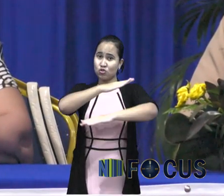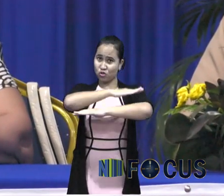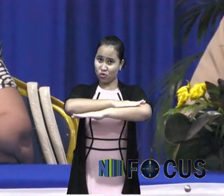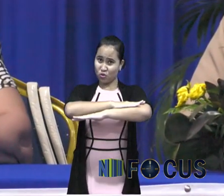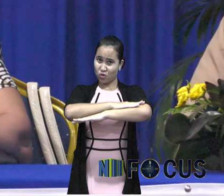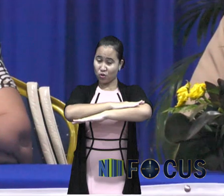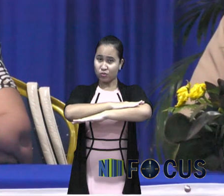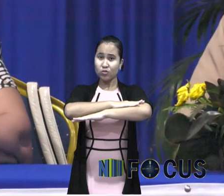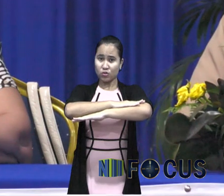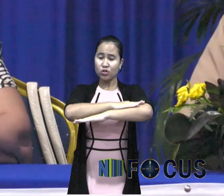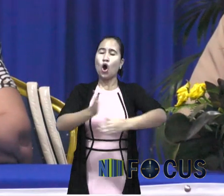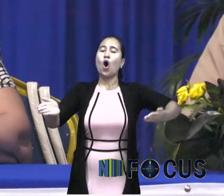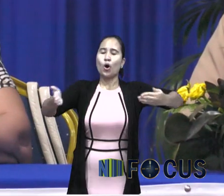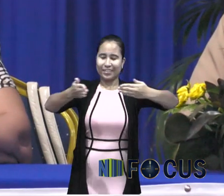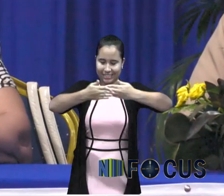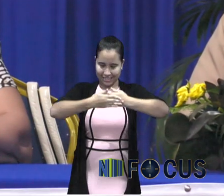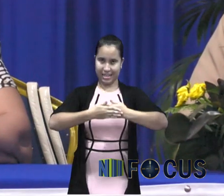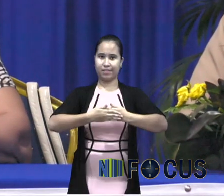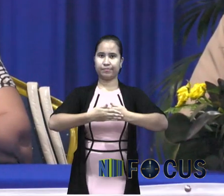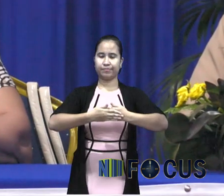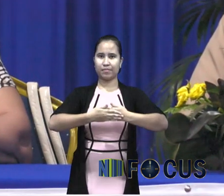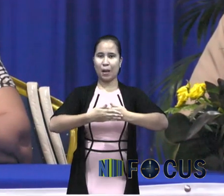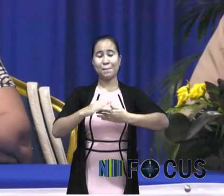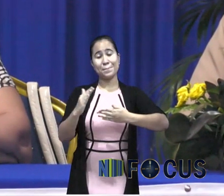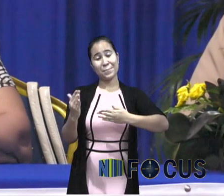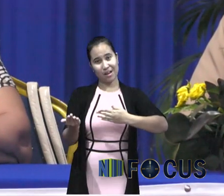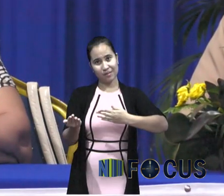nog gesloten houden. Maar